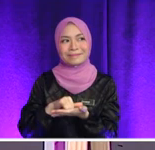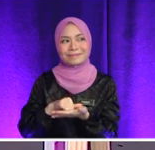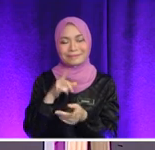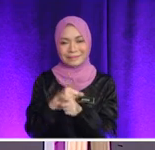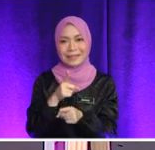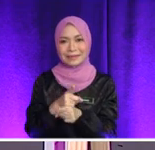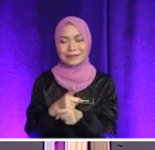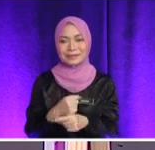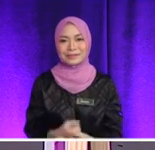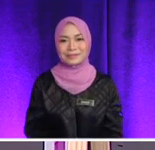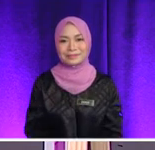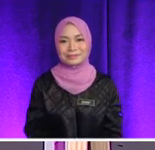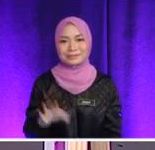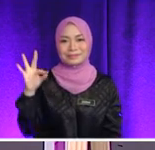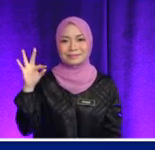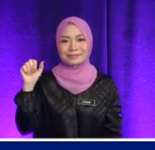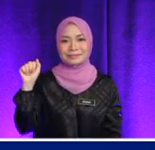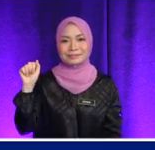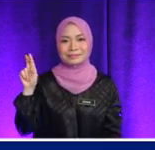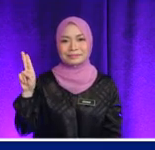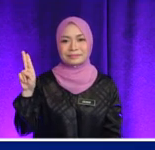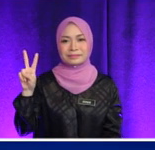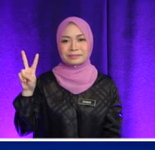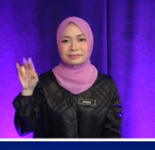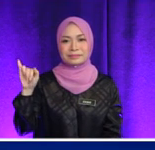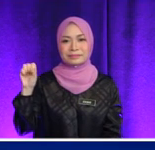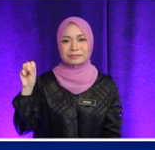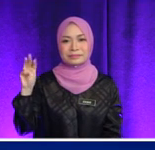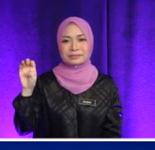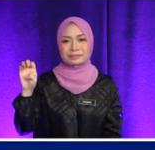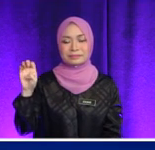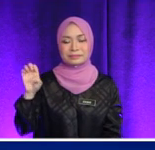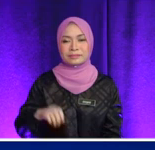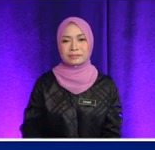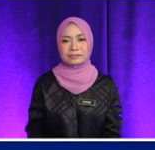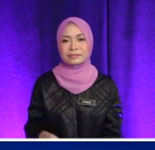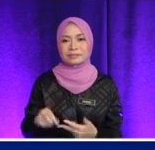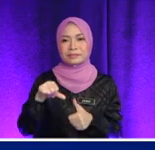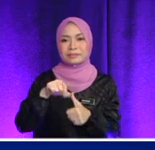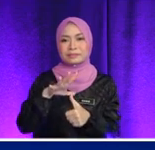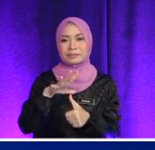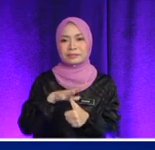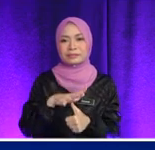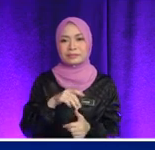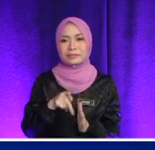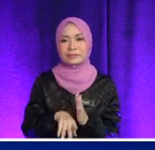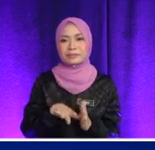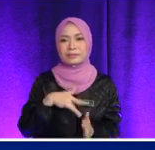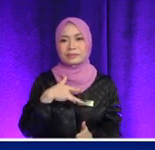Dan kita pun boleh lihat sendiri hasil karya Oke kesan emosi dengan bentuk organik itu aliran